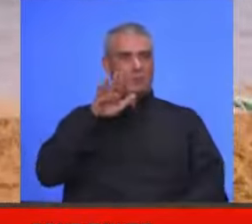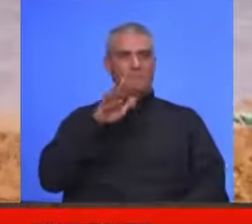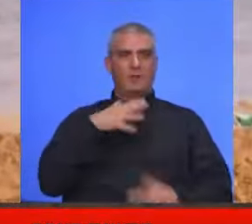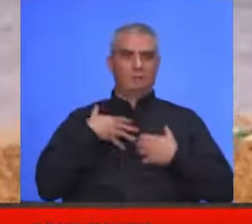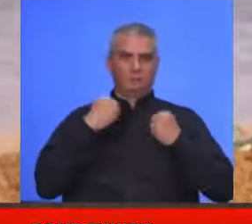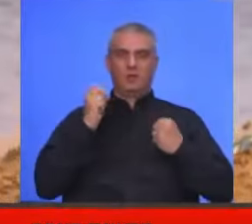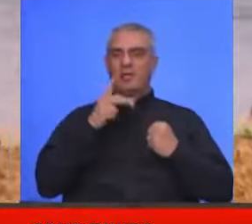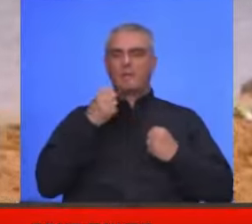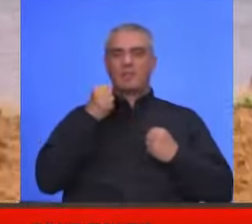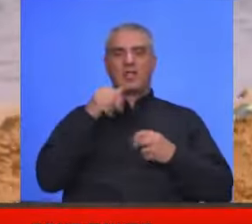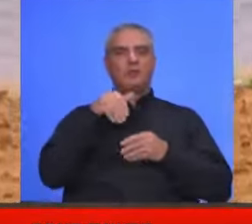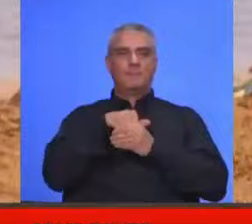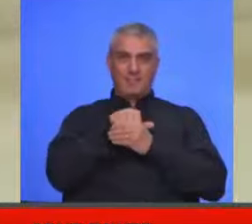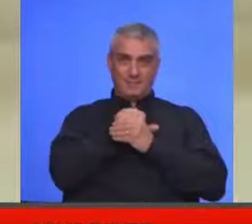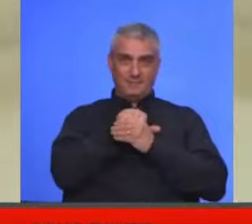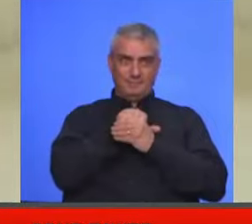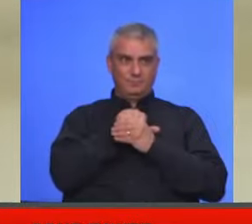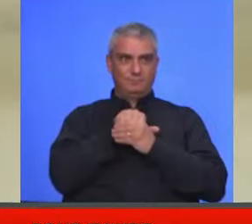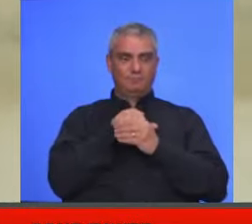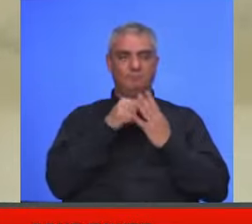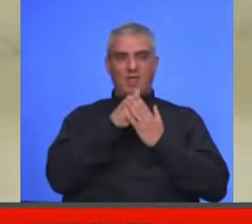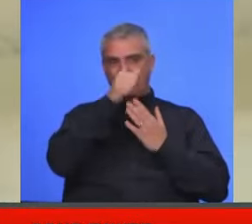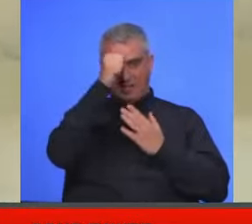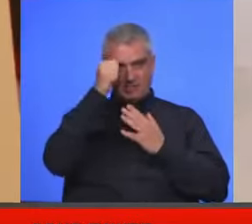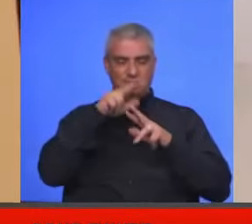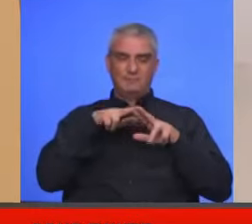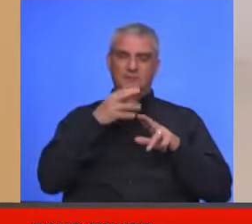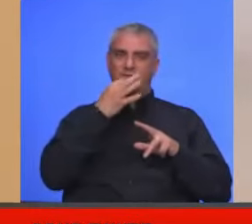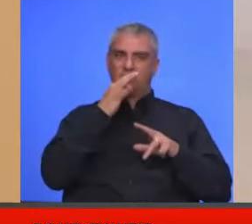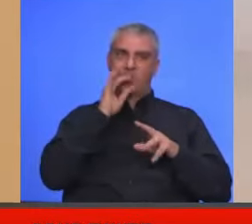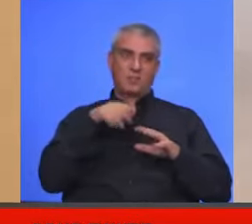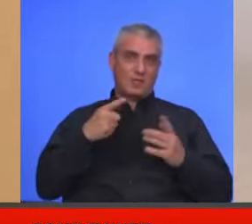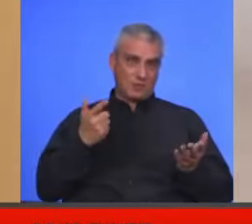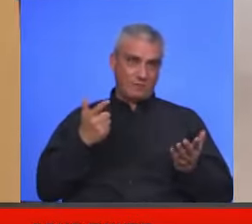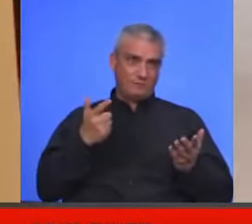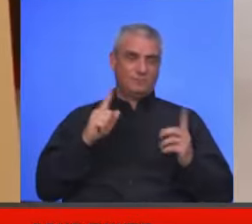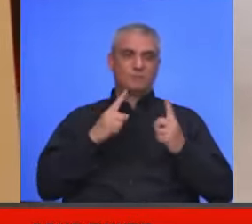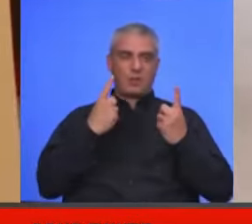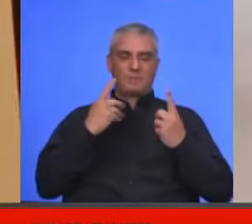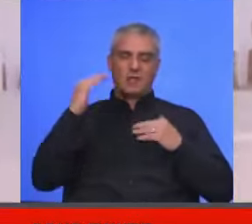נראה שגם בתיירות הפנים עד הקיץ המצב ייראה טוב הרבה יותר, בכל מקרה